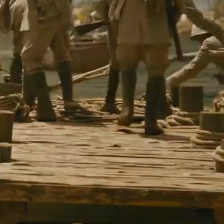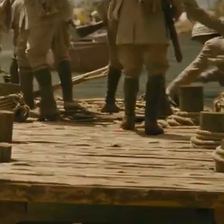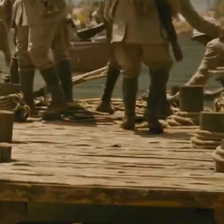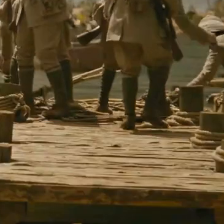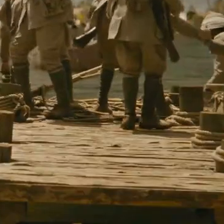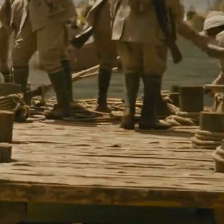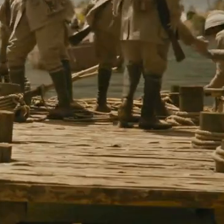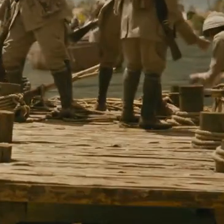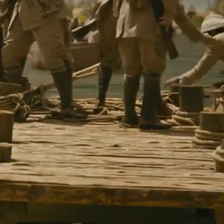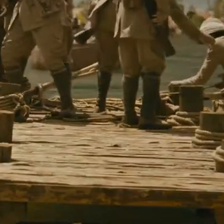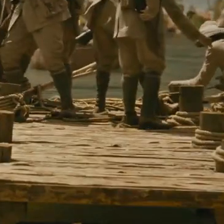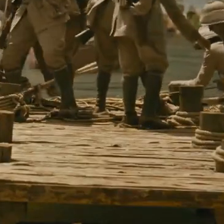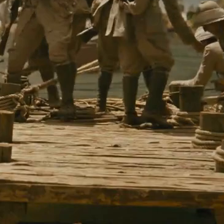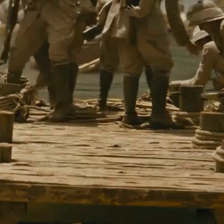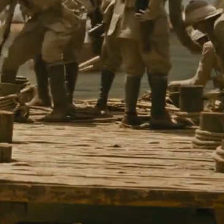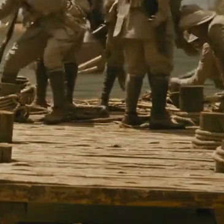süzülüyor.